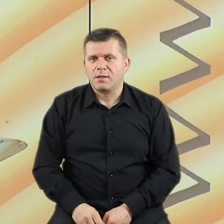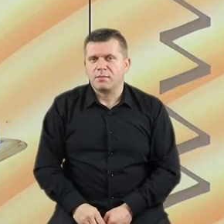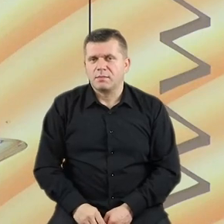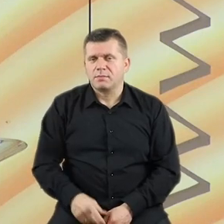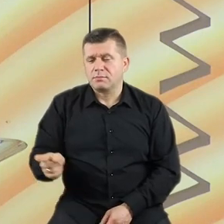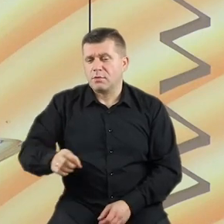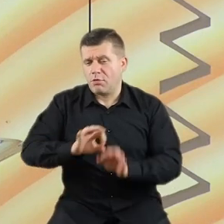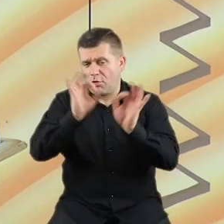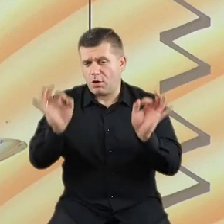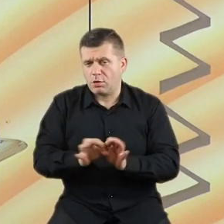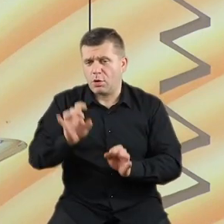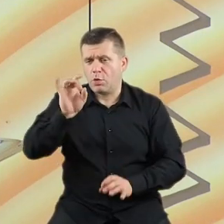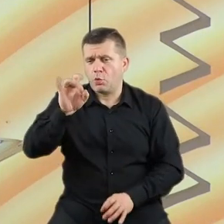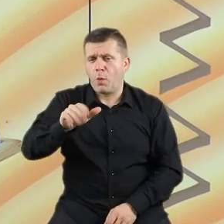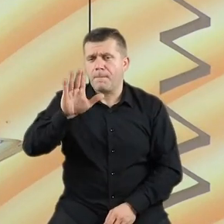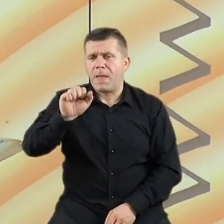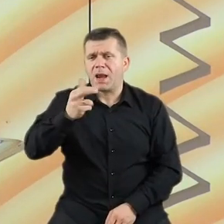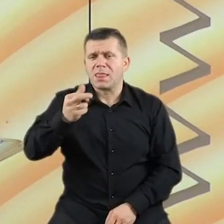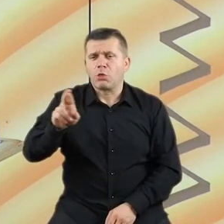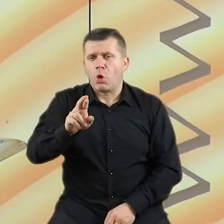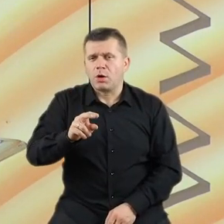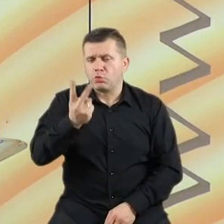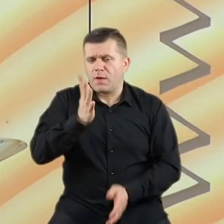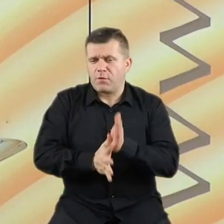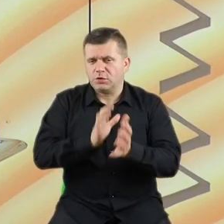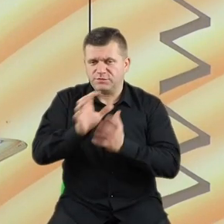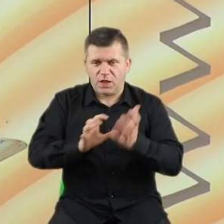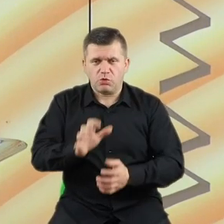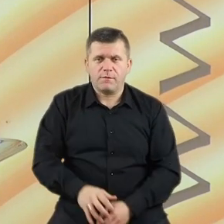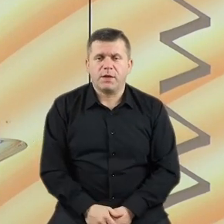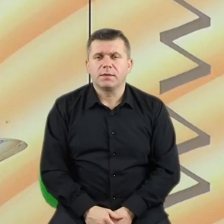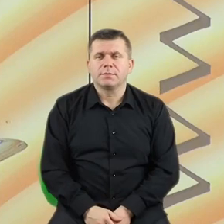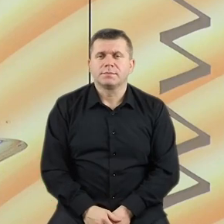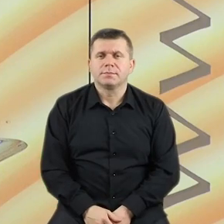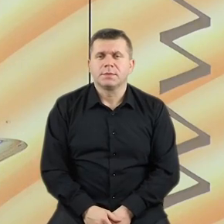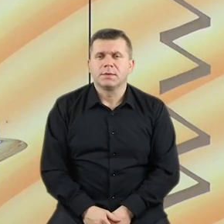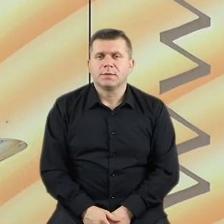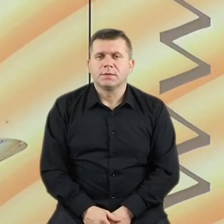naszego generalnego gubernatora w czasie II wojny światowej. I